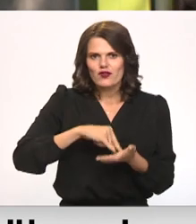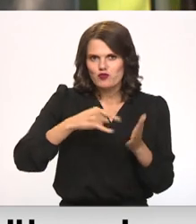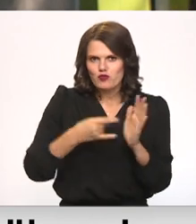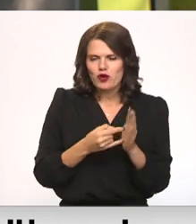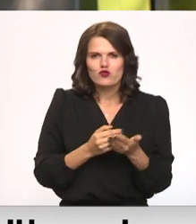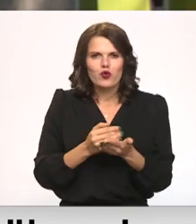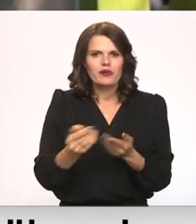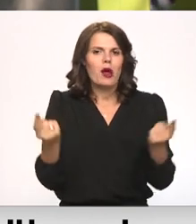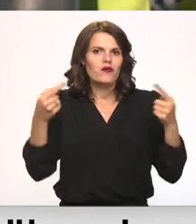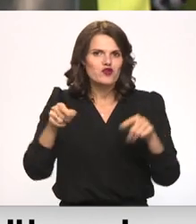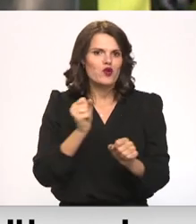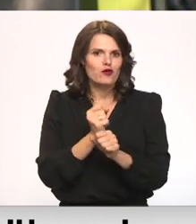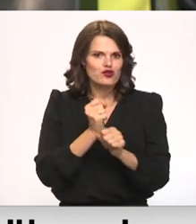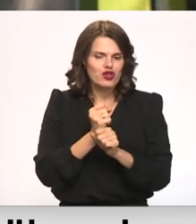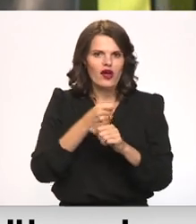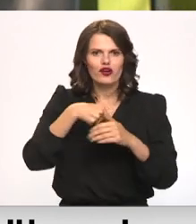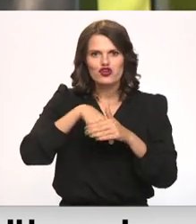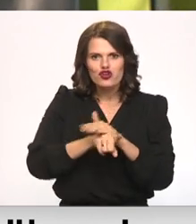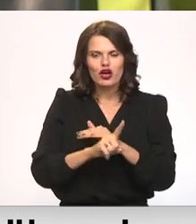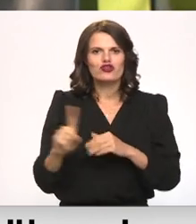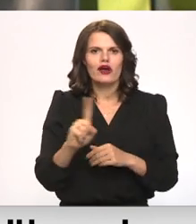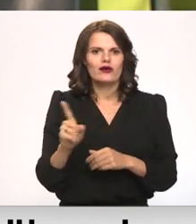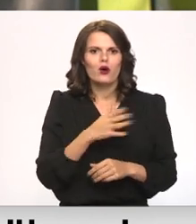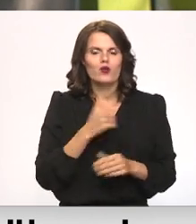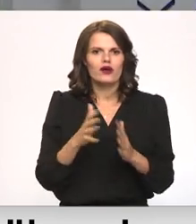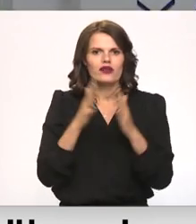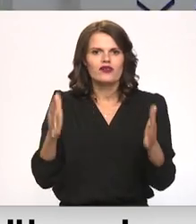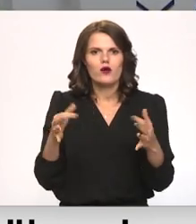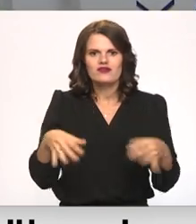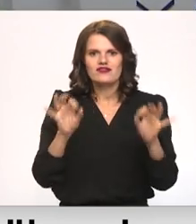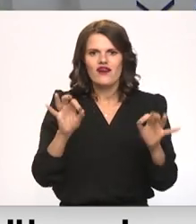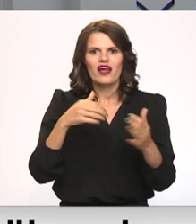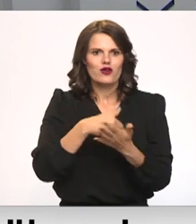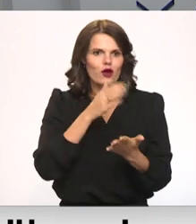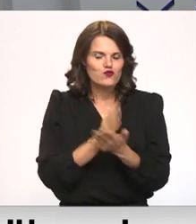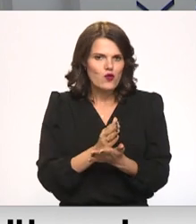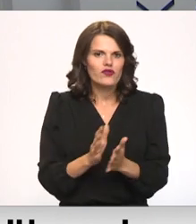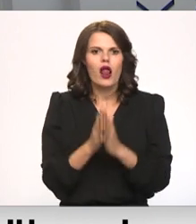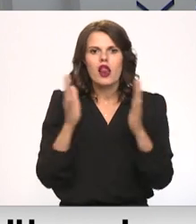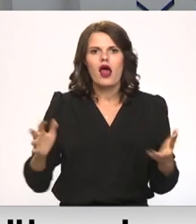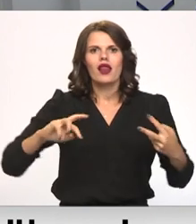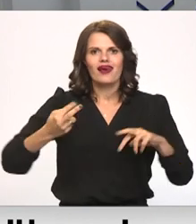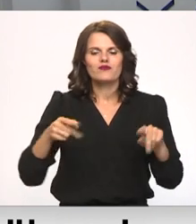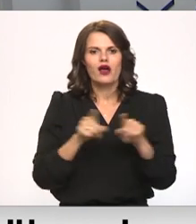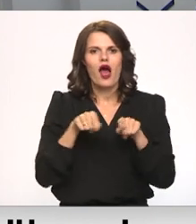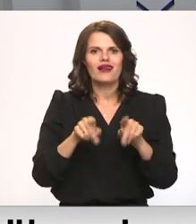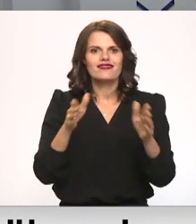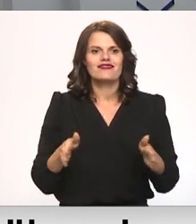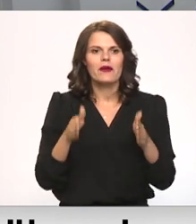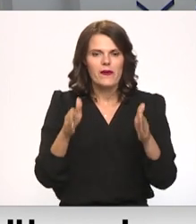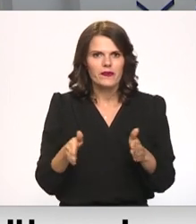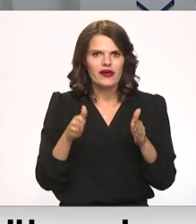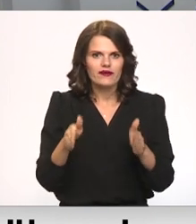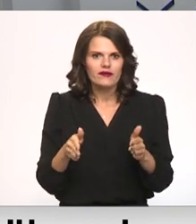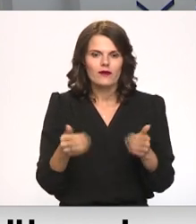darbu. Iekšpusē atrodas ļoti daudzas mums svarīgas nodaļas. Lielas izmaiņas ir arī pašā stacionārā. Šogad